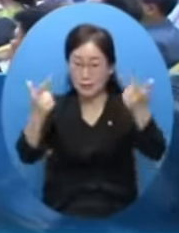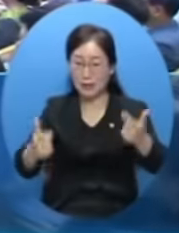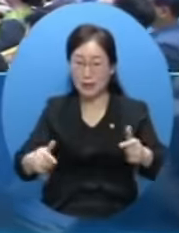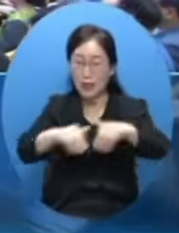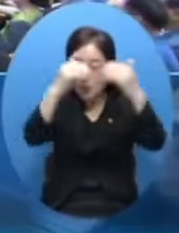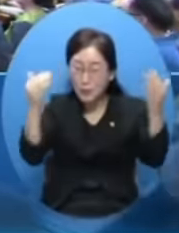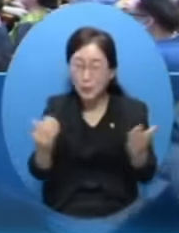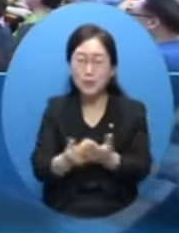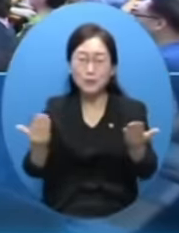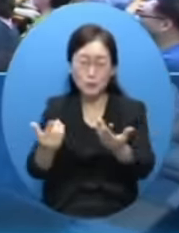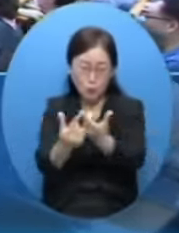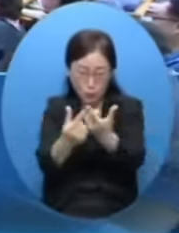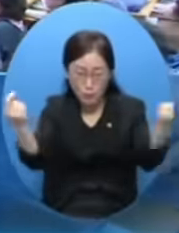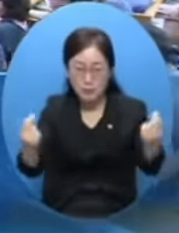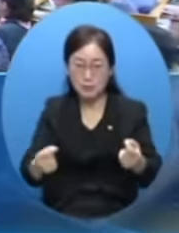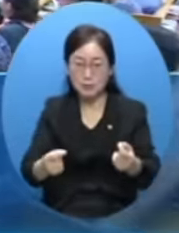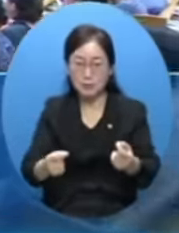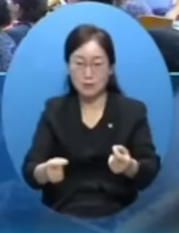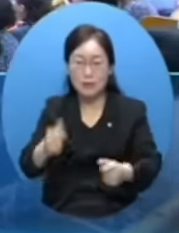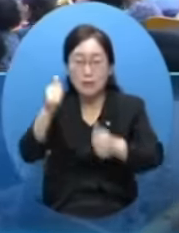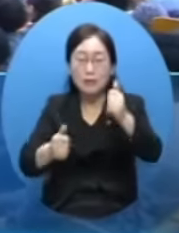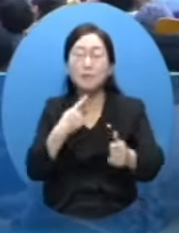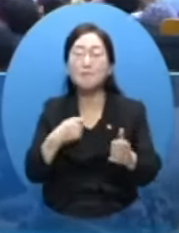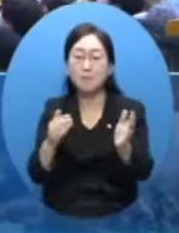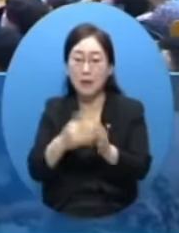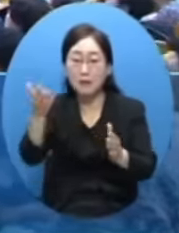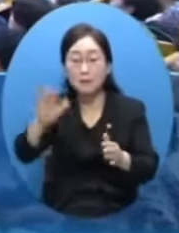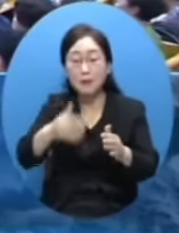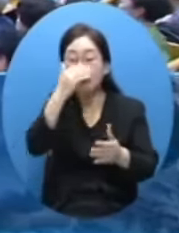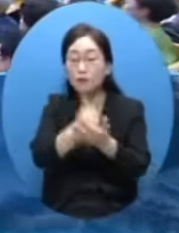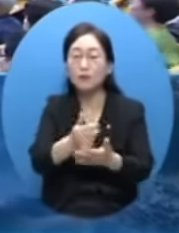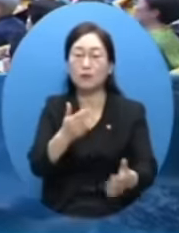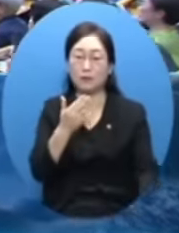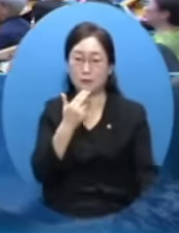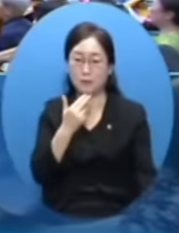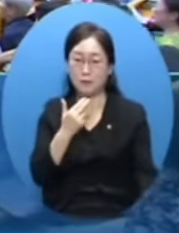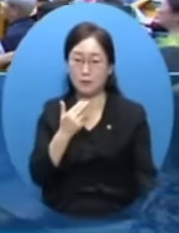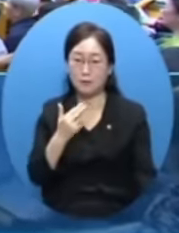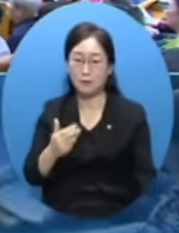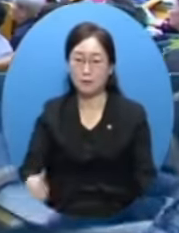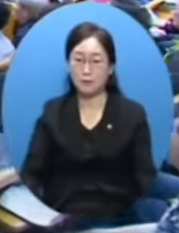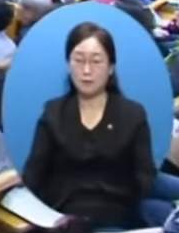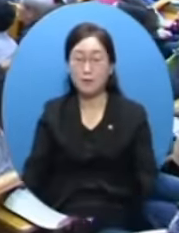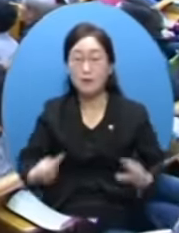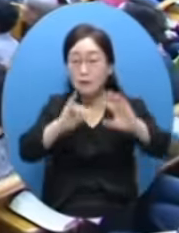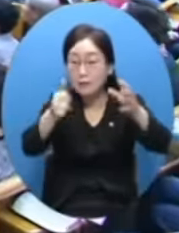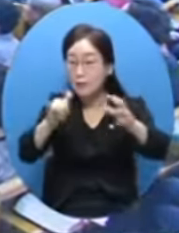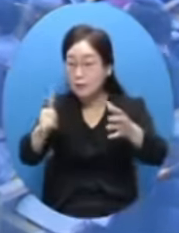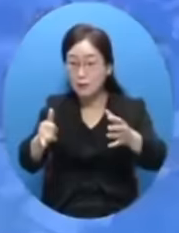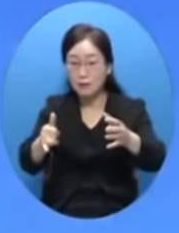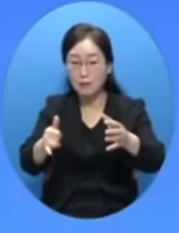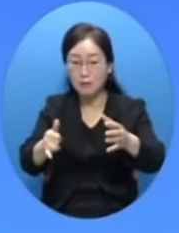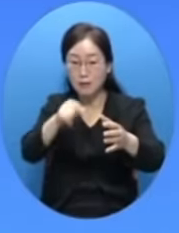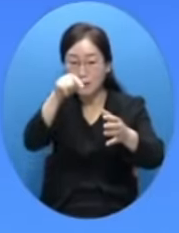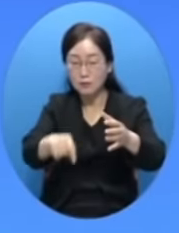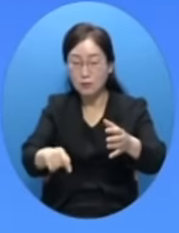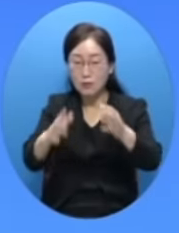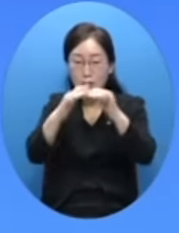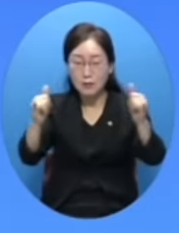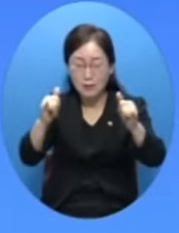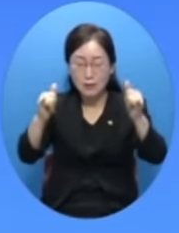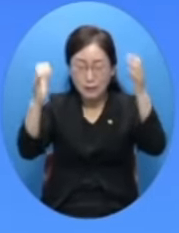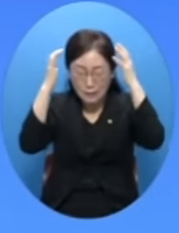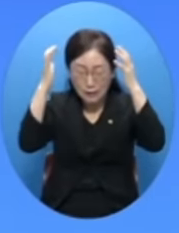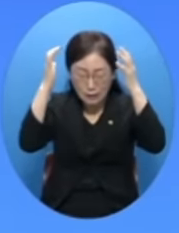우리와 똑같이 시험을 받으신 이로되 죄는 없으시니라. 이 땅에서 우리 인간이 당하는 모든 고난을